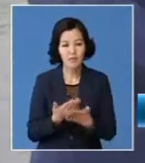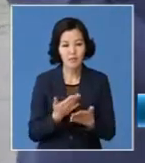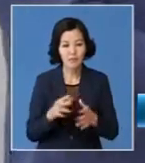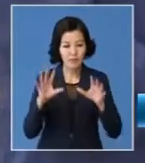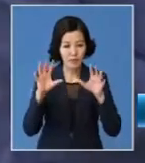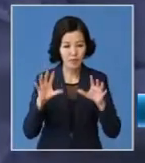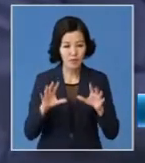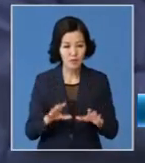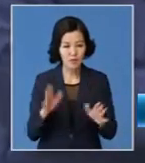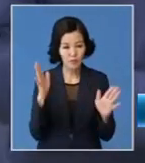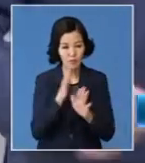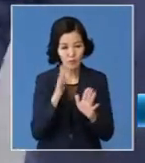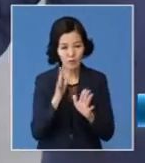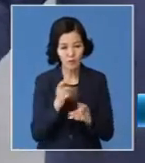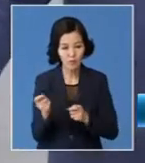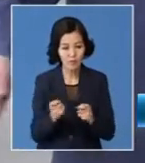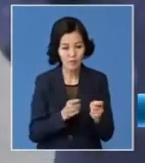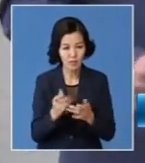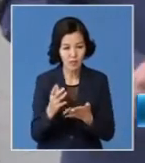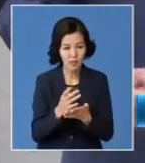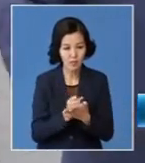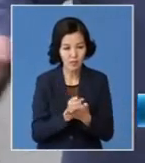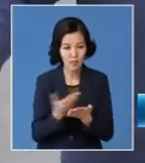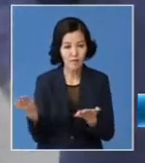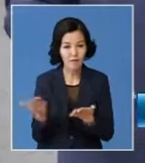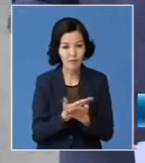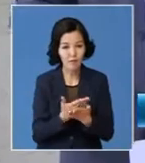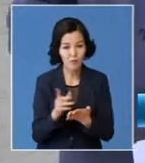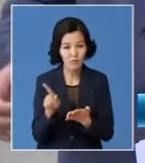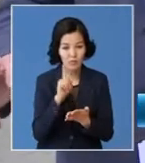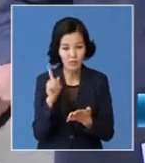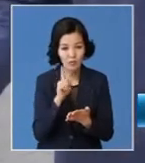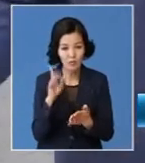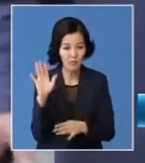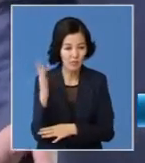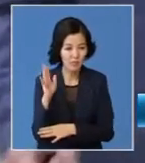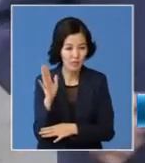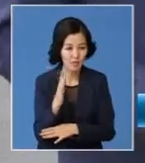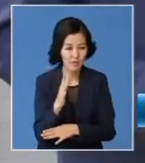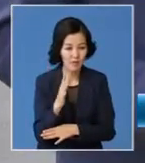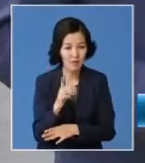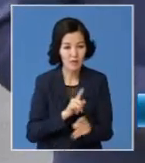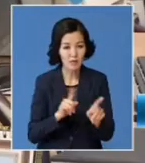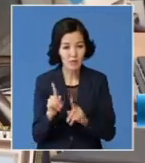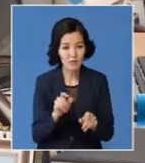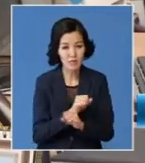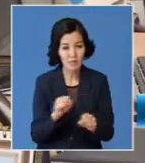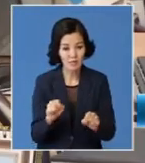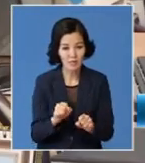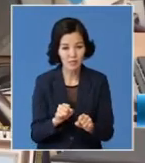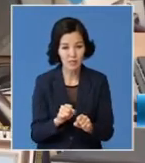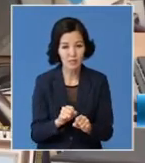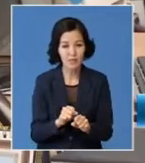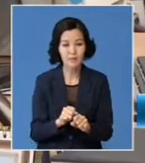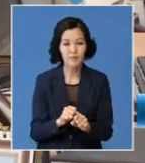защиты зеленых насаждений, вырубка зеленых насаждений, вырубка деревьев, делостоев, кустарников не разрешается. Некоторое